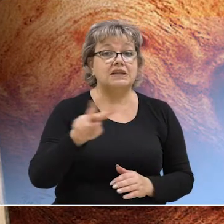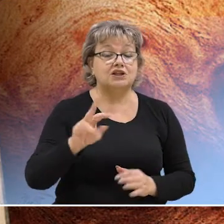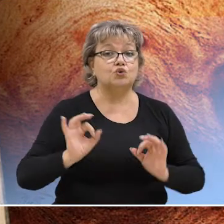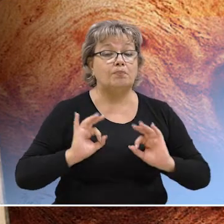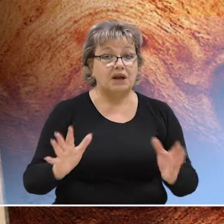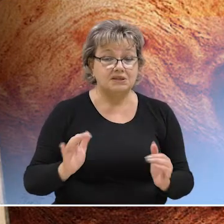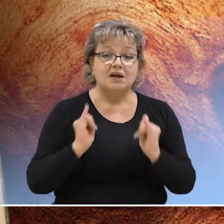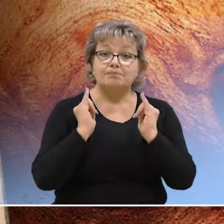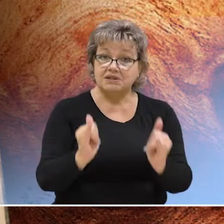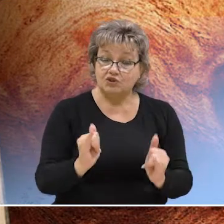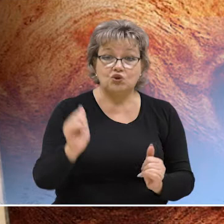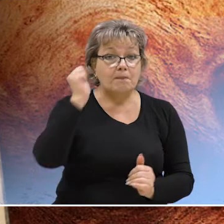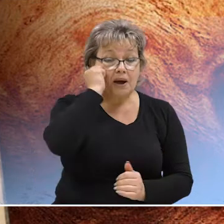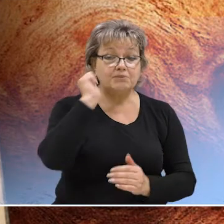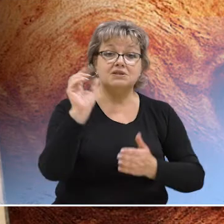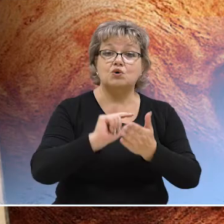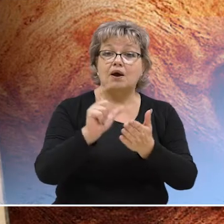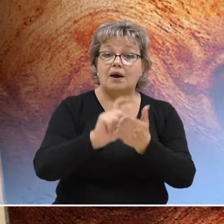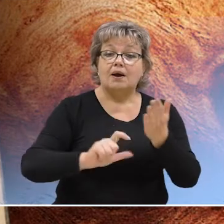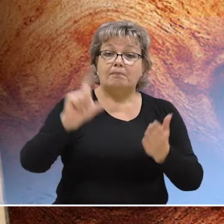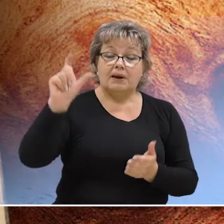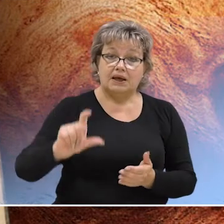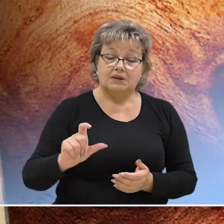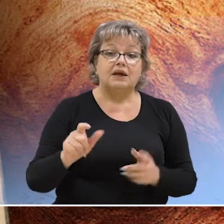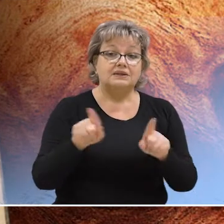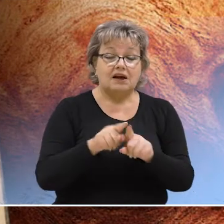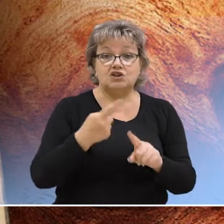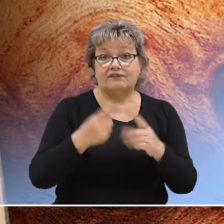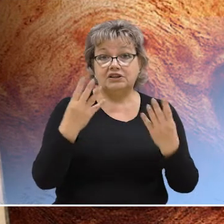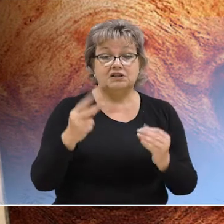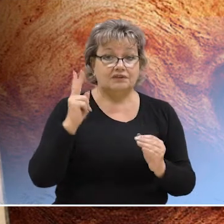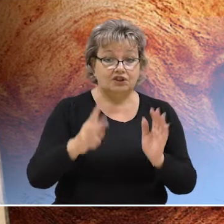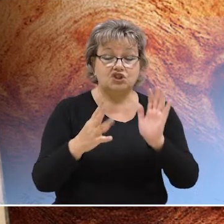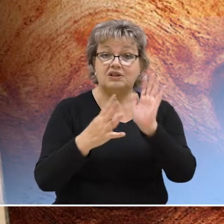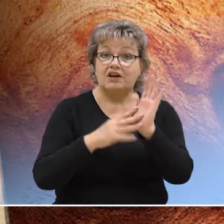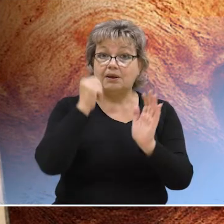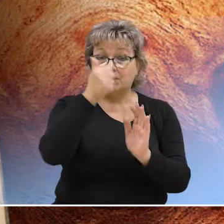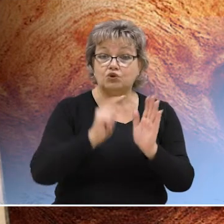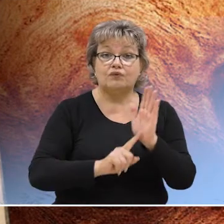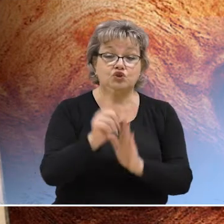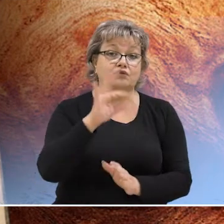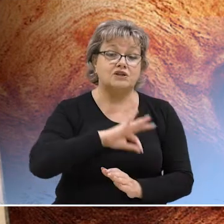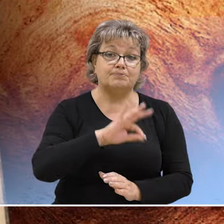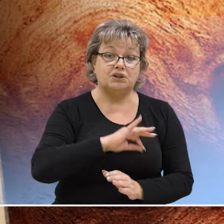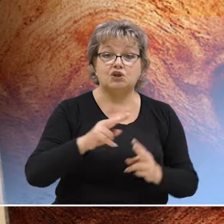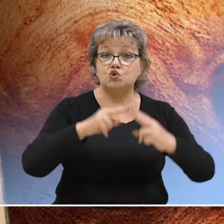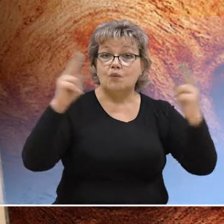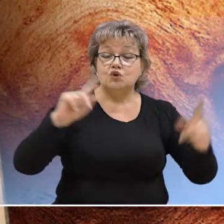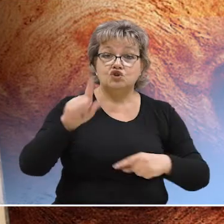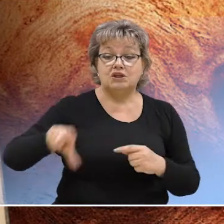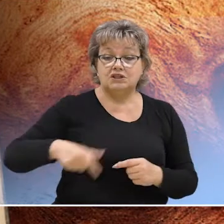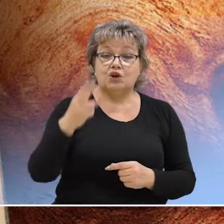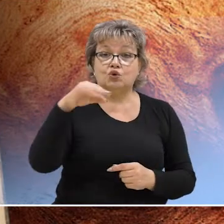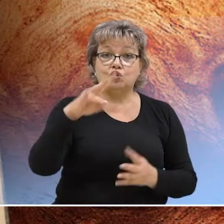проводятся литературные праздники, теперь посвященные памяти поэта. Ну и также в этот день, в 2009 году, введен в эксплуатацию